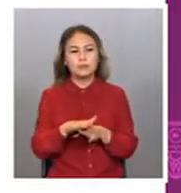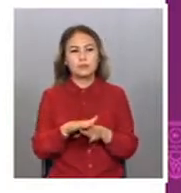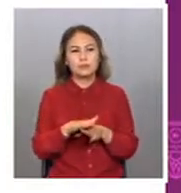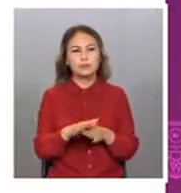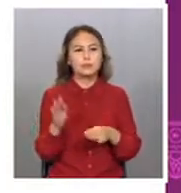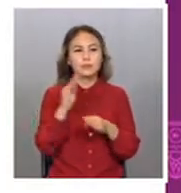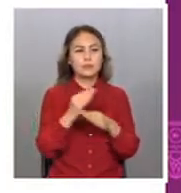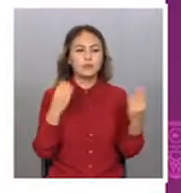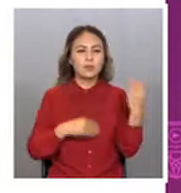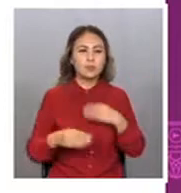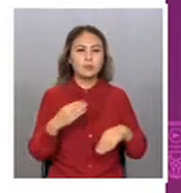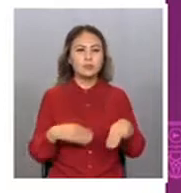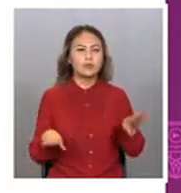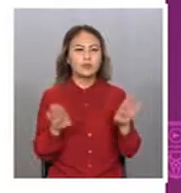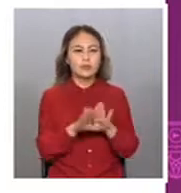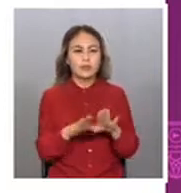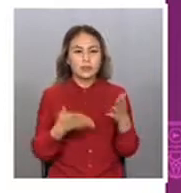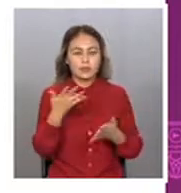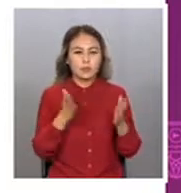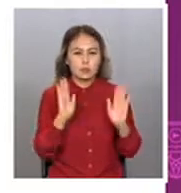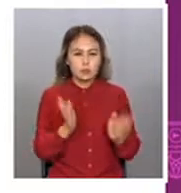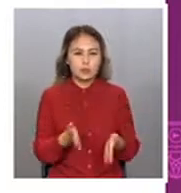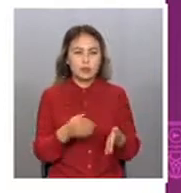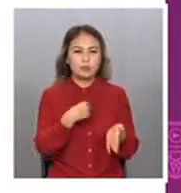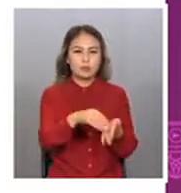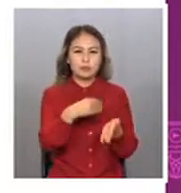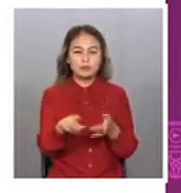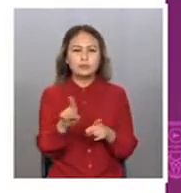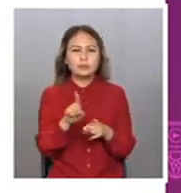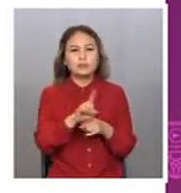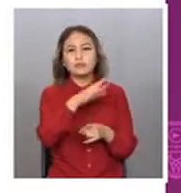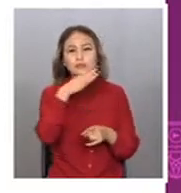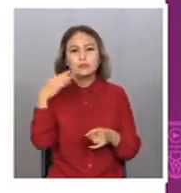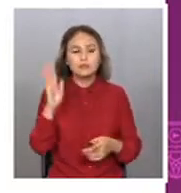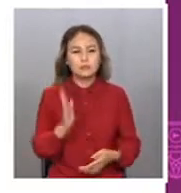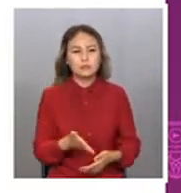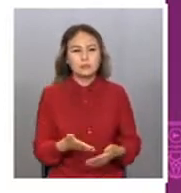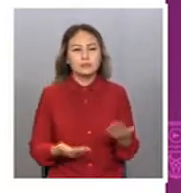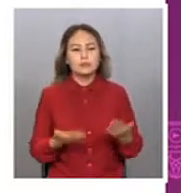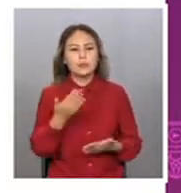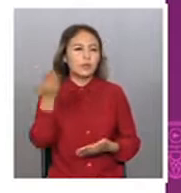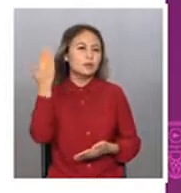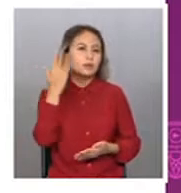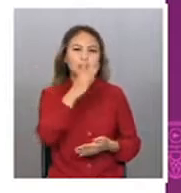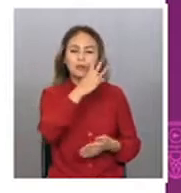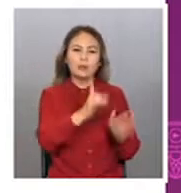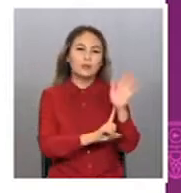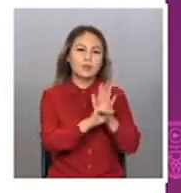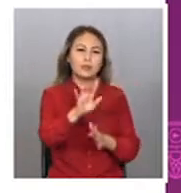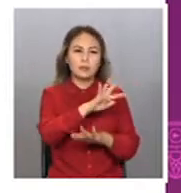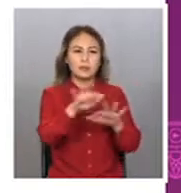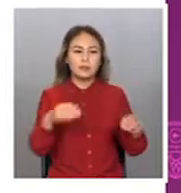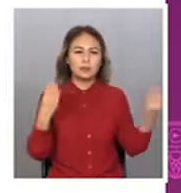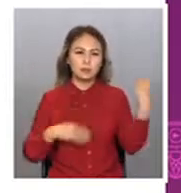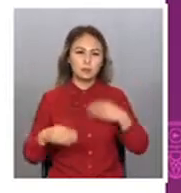Ұлттық киім кию дәстүрін қолға алатын болсақ, сұраныстың да көбейетіні белгілі. Ерте заманнан бастау алатын киім